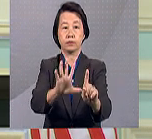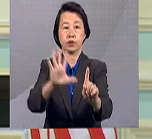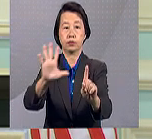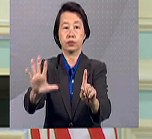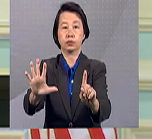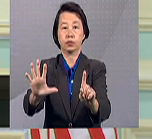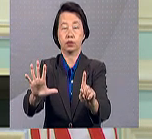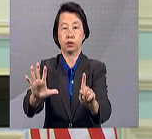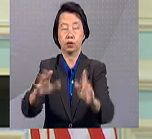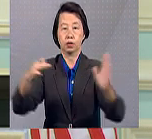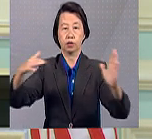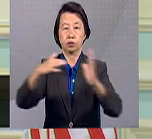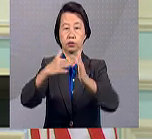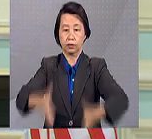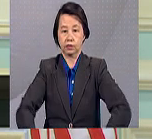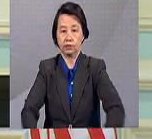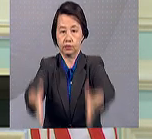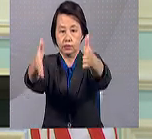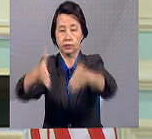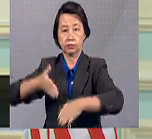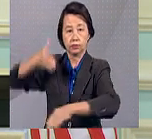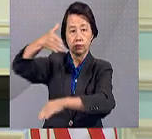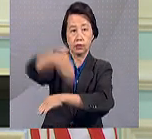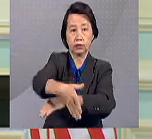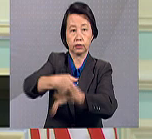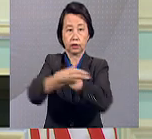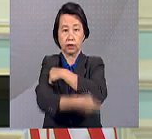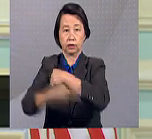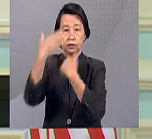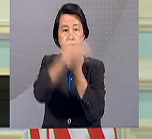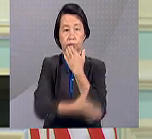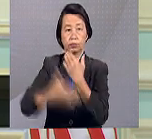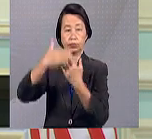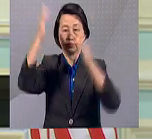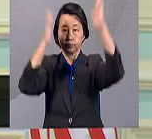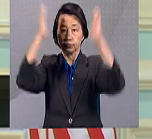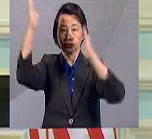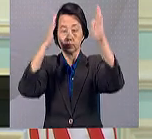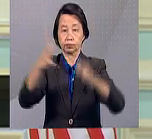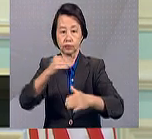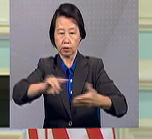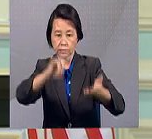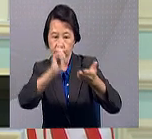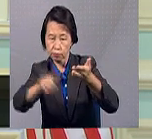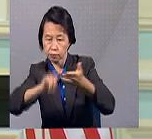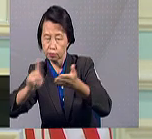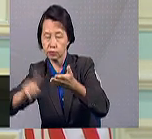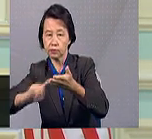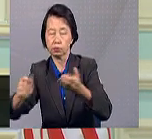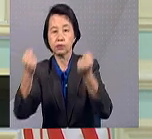155 sekatan jalan raya rentas sempadan negeri di seluruh negara dan memeriksa